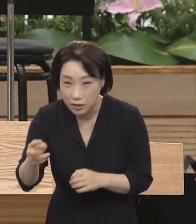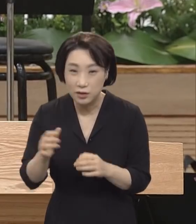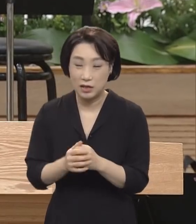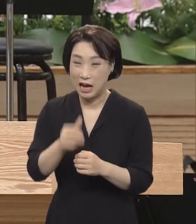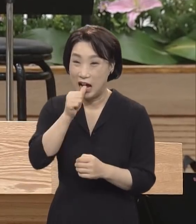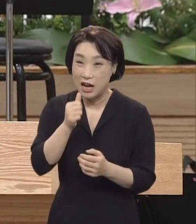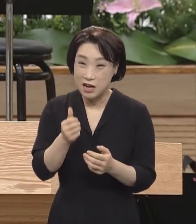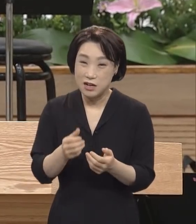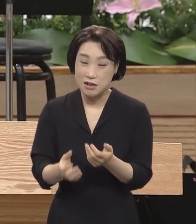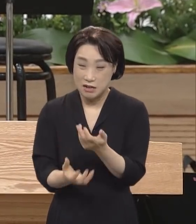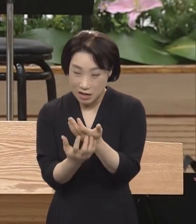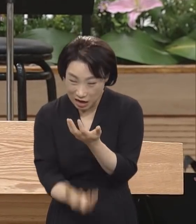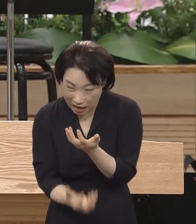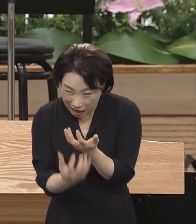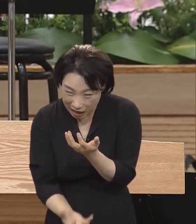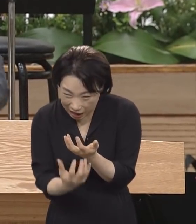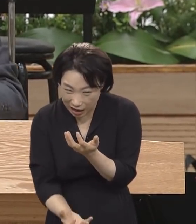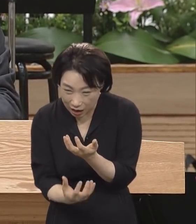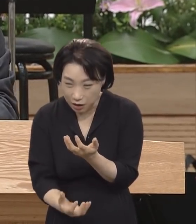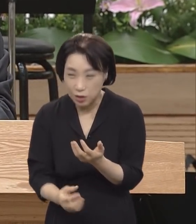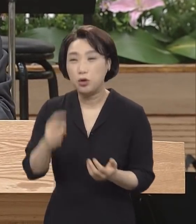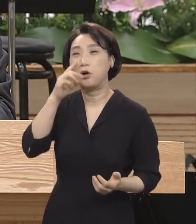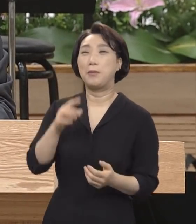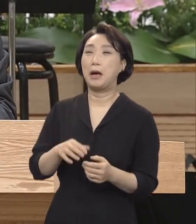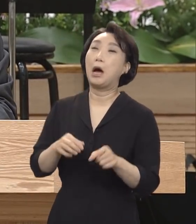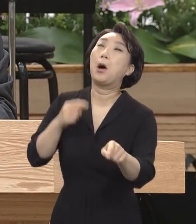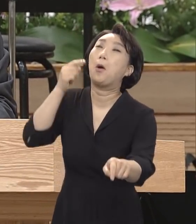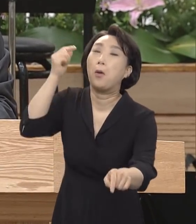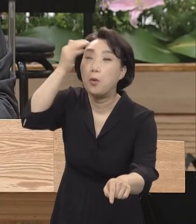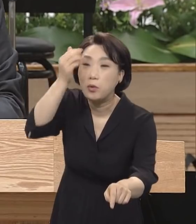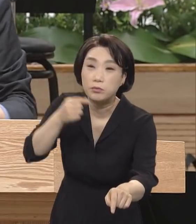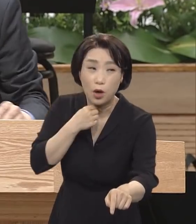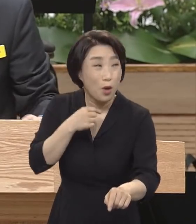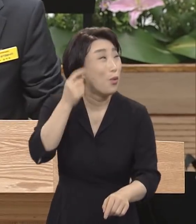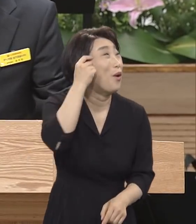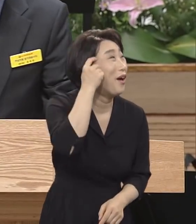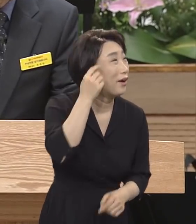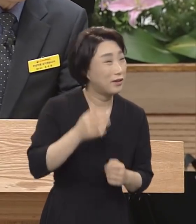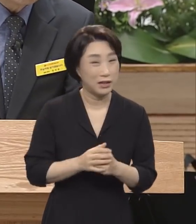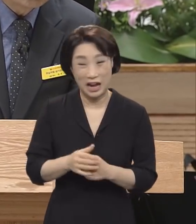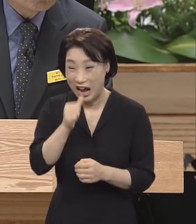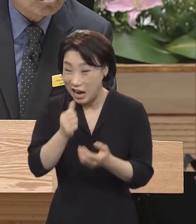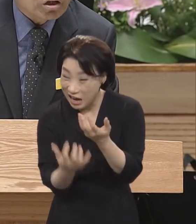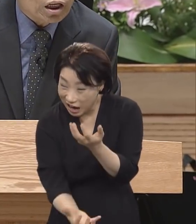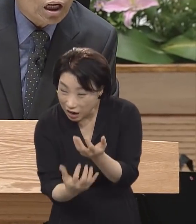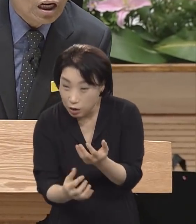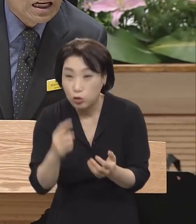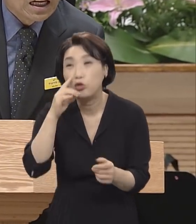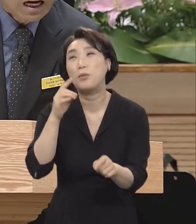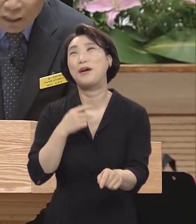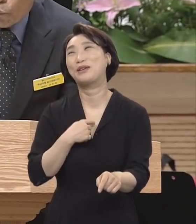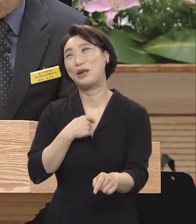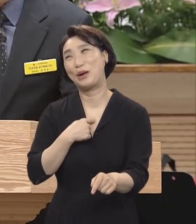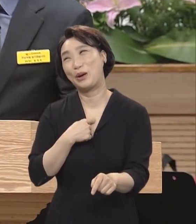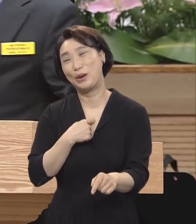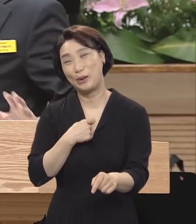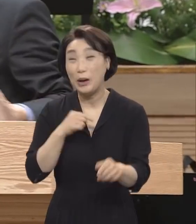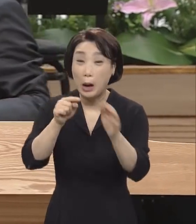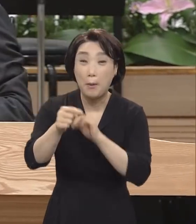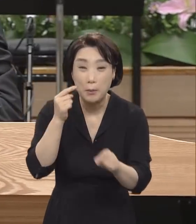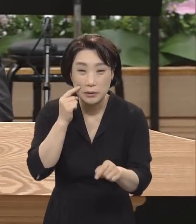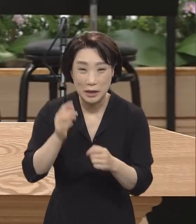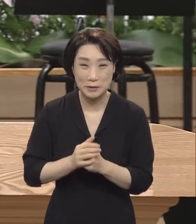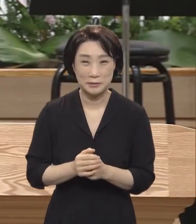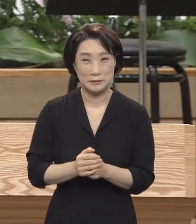샘물이 끓는 데를 한번 가보자고 아니 그걸 뭐 들어 보려고 하십니까 아니 샘물이 끓는 거 안 가보자고